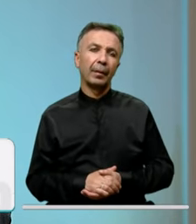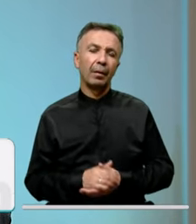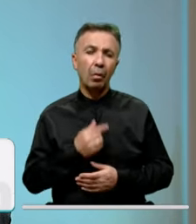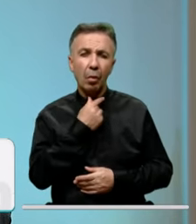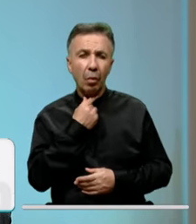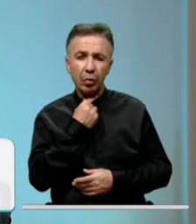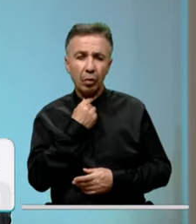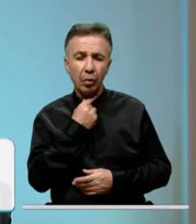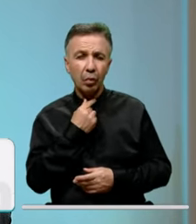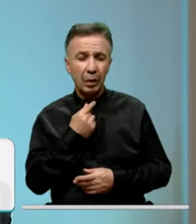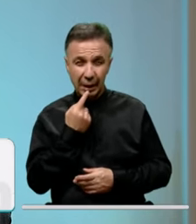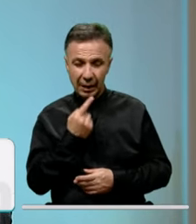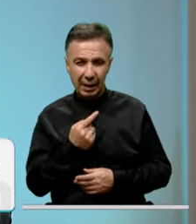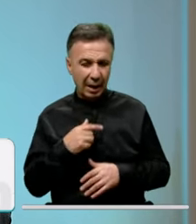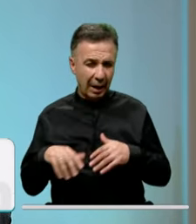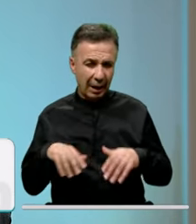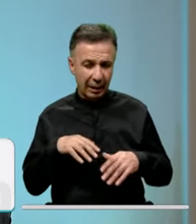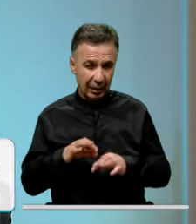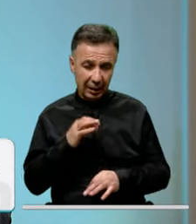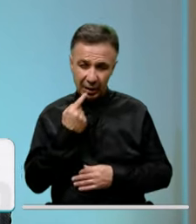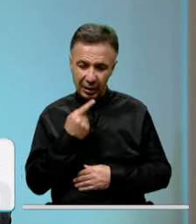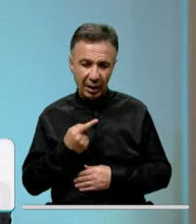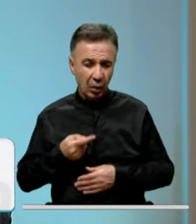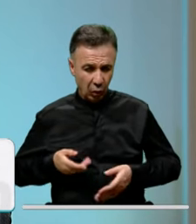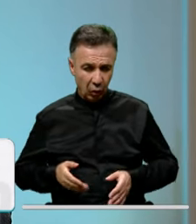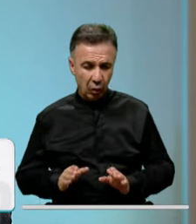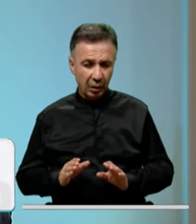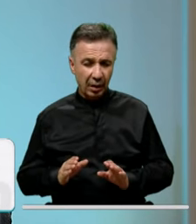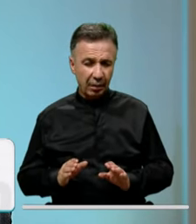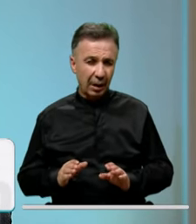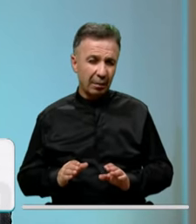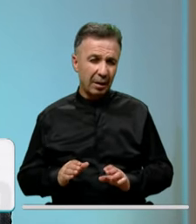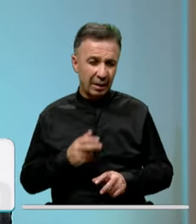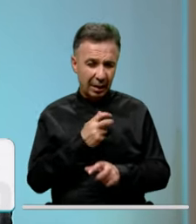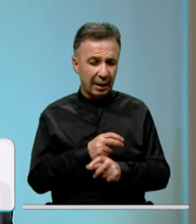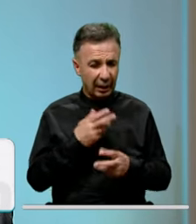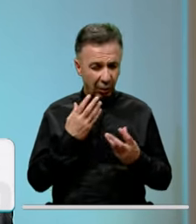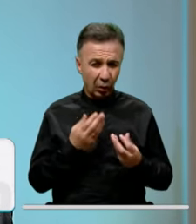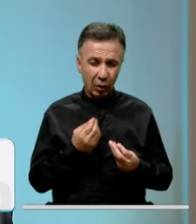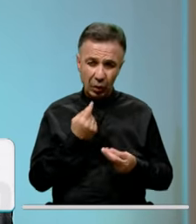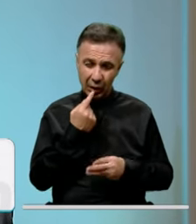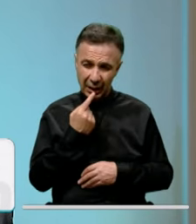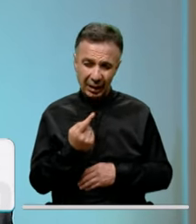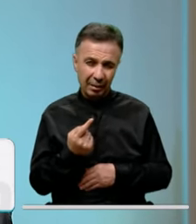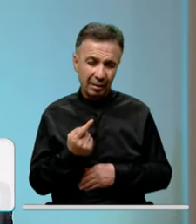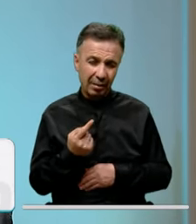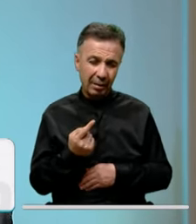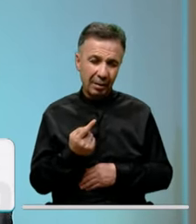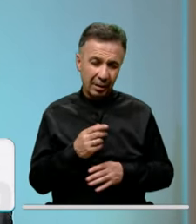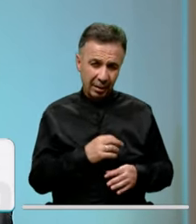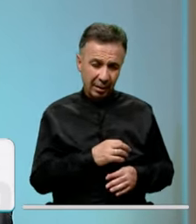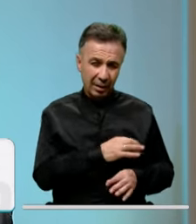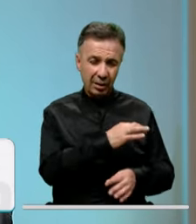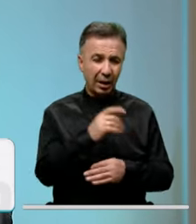özürlü diye, engelli diye, doğumdan sonra şu şu şu risklerle karşılaşacaksınız denilenlerin Allah her